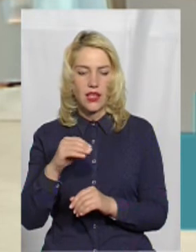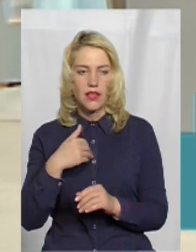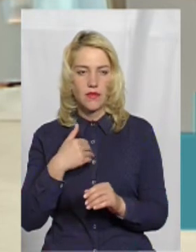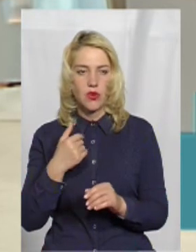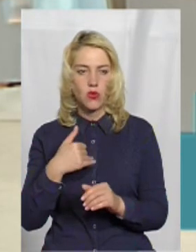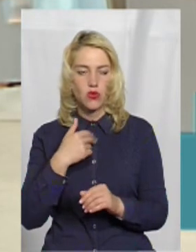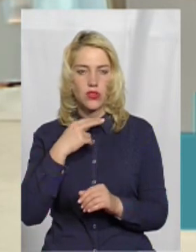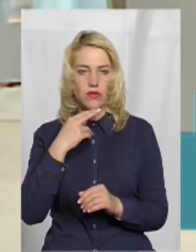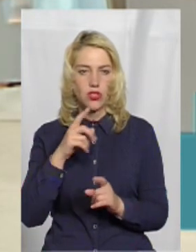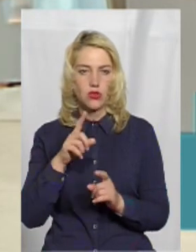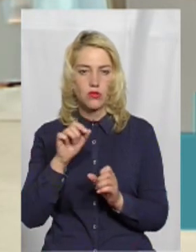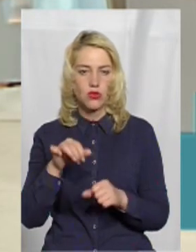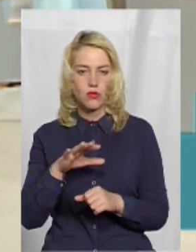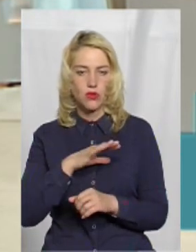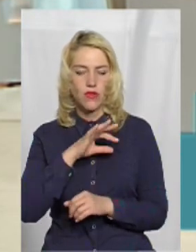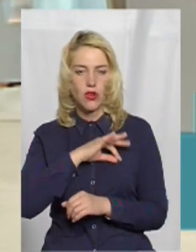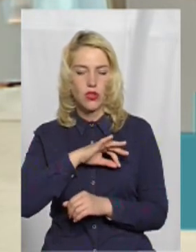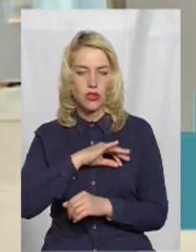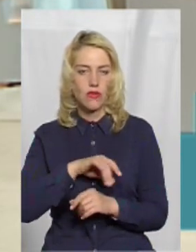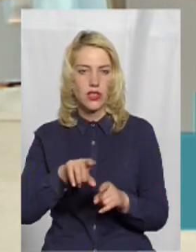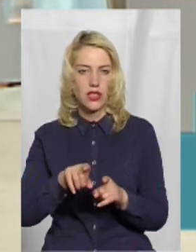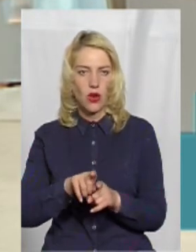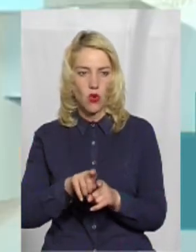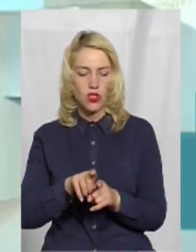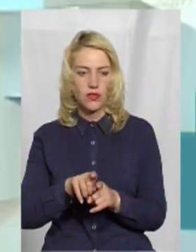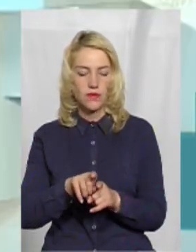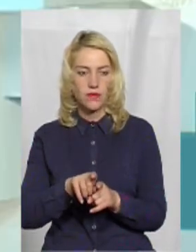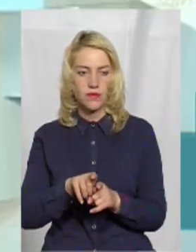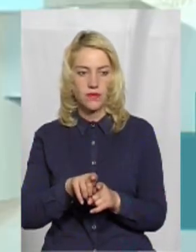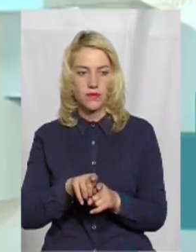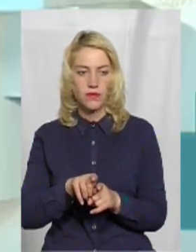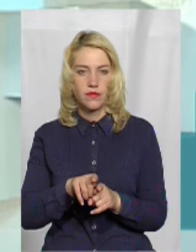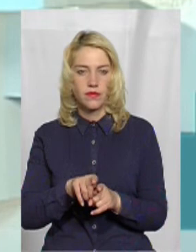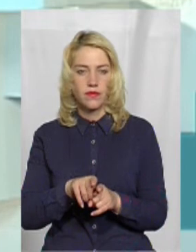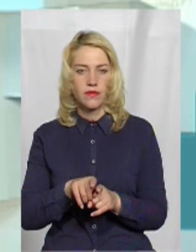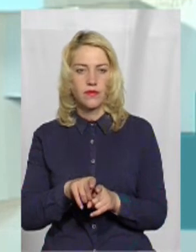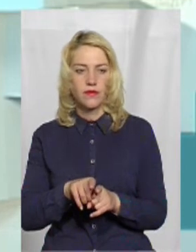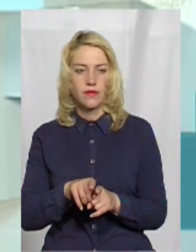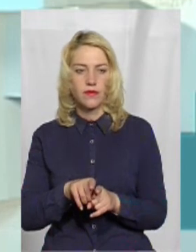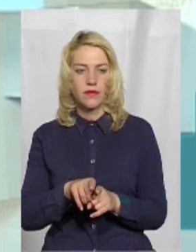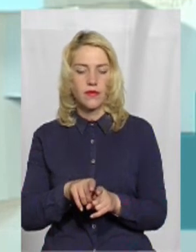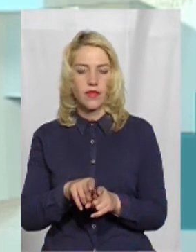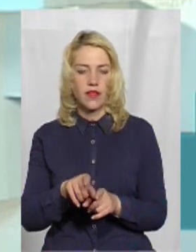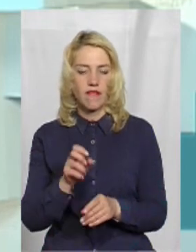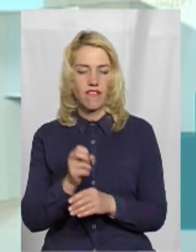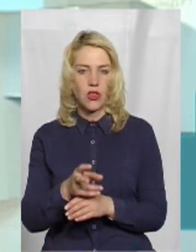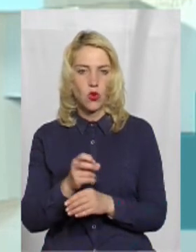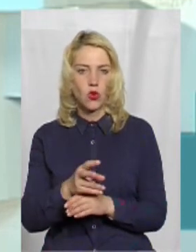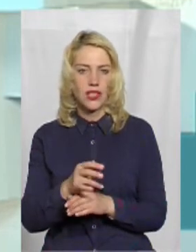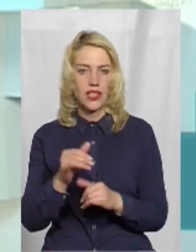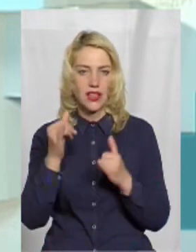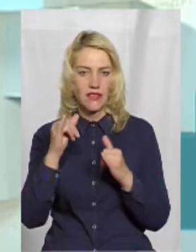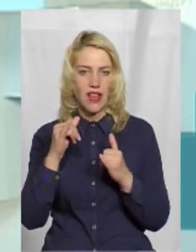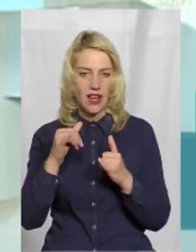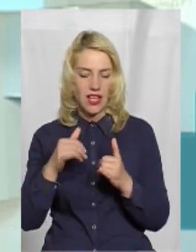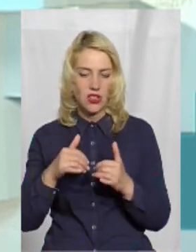початку зауважував, що може бути використовуватись також відходи тварин, та, тобто це